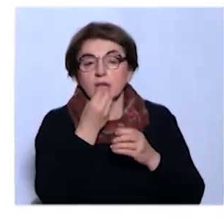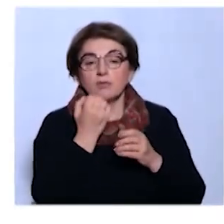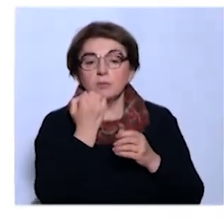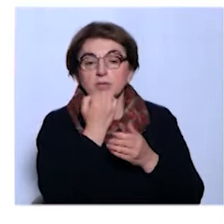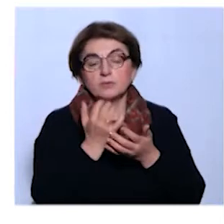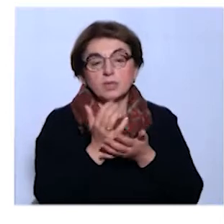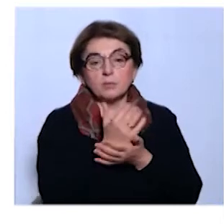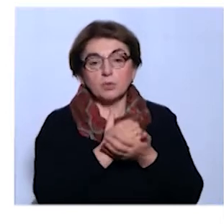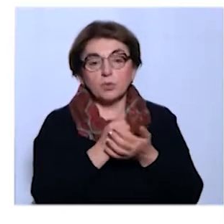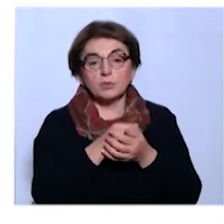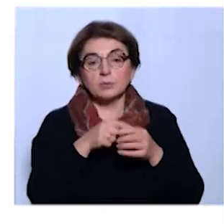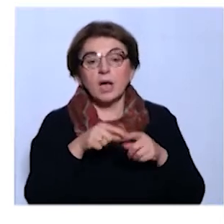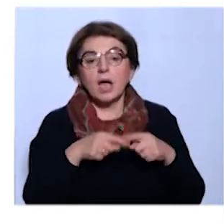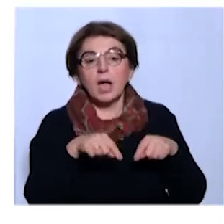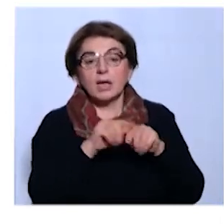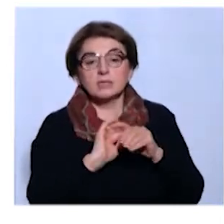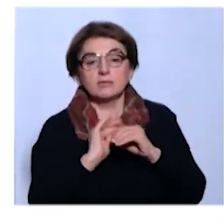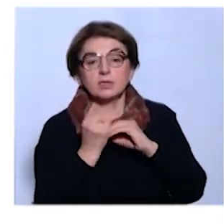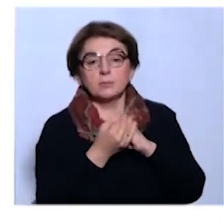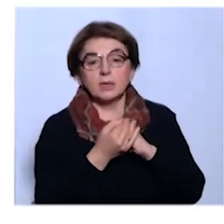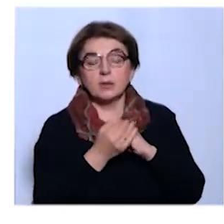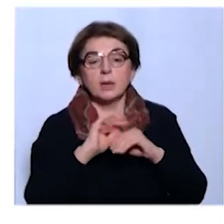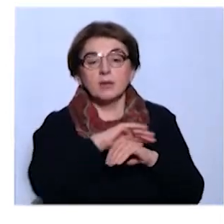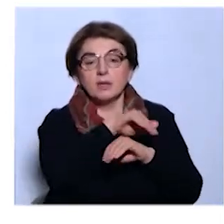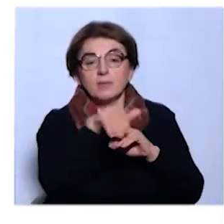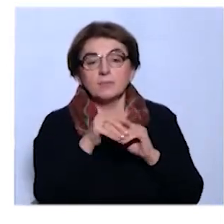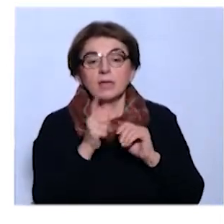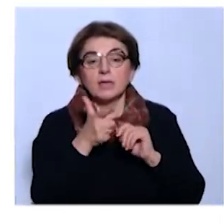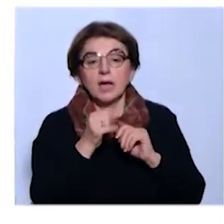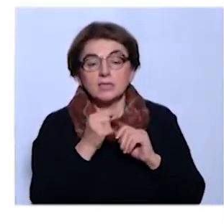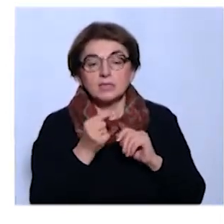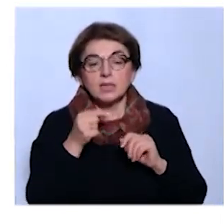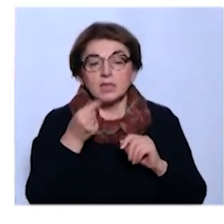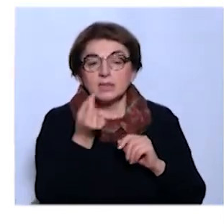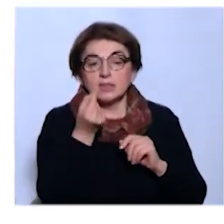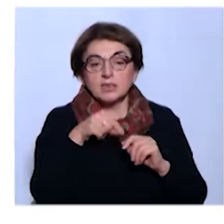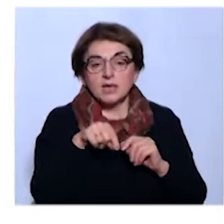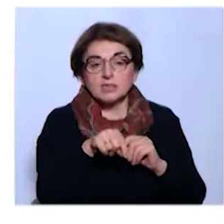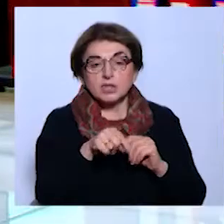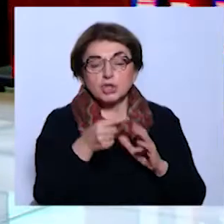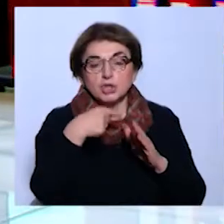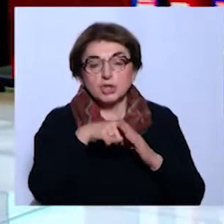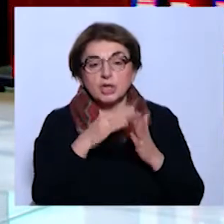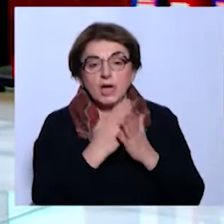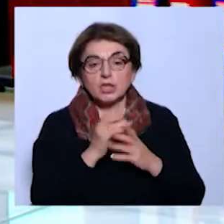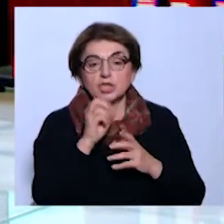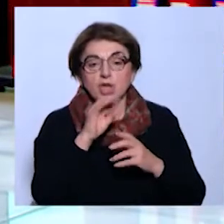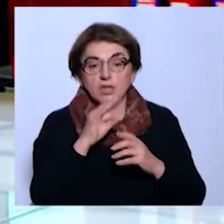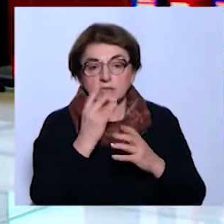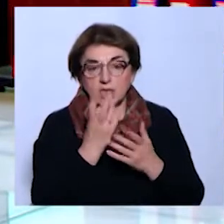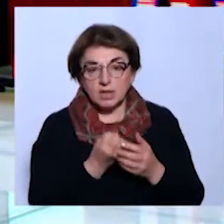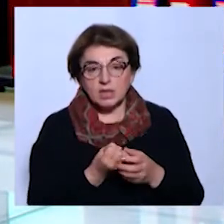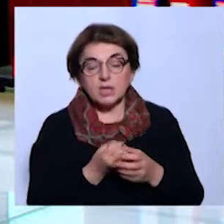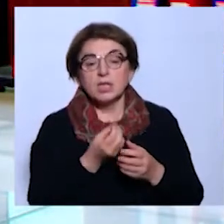და იფარება ასევე გარსით. ესე იგი, თესლი შეიცავს ჩანასახს და